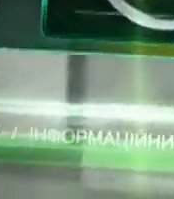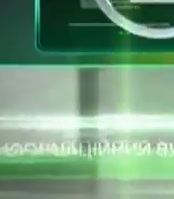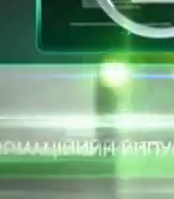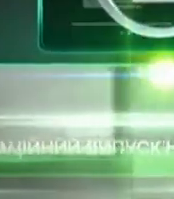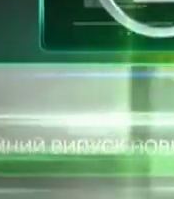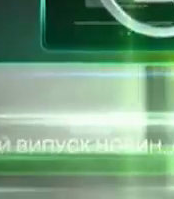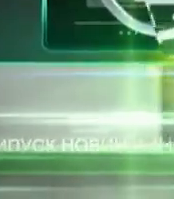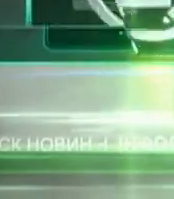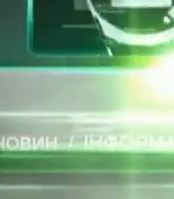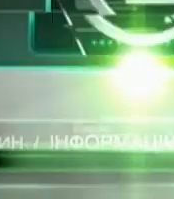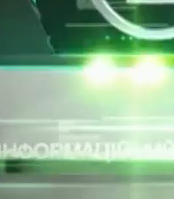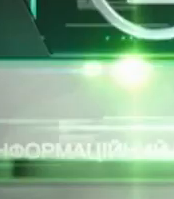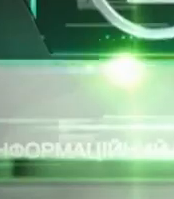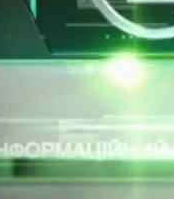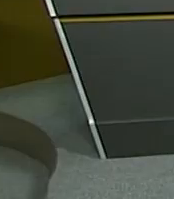Музика